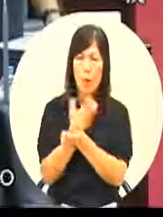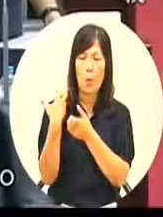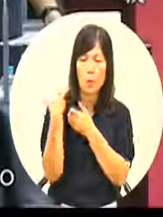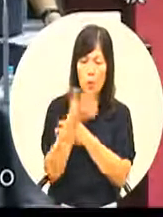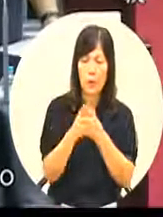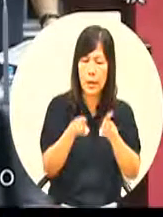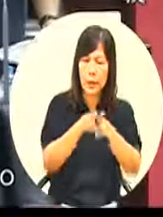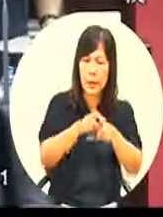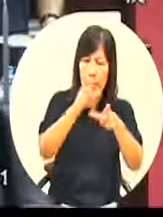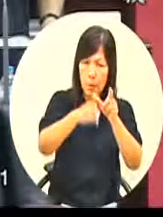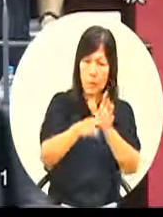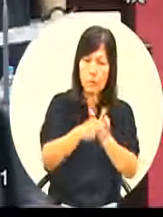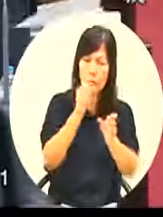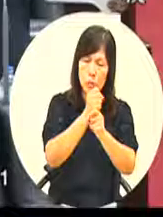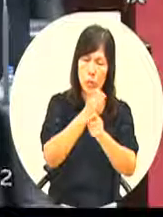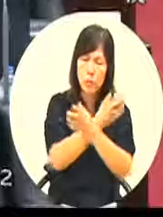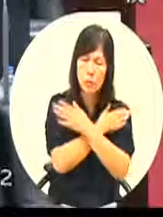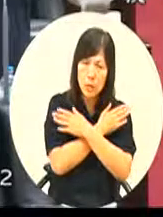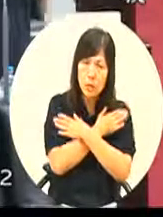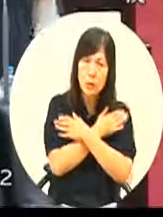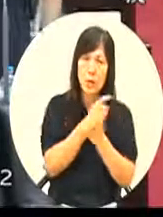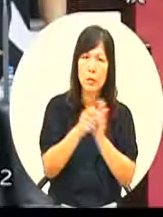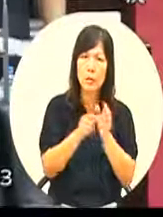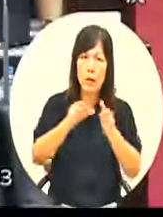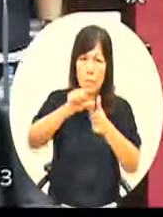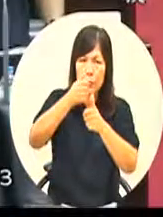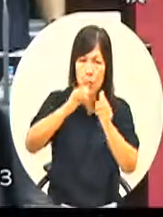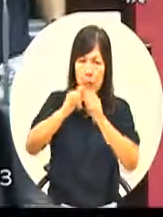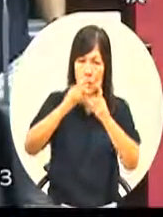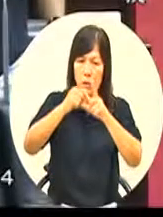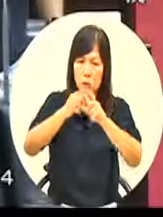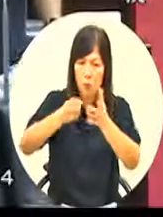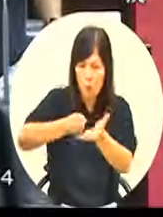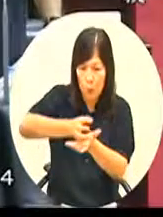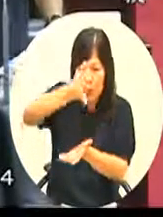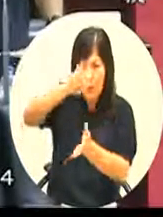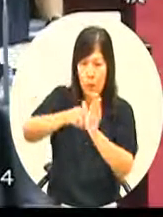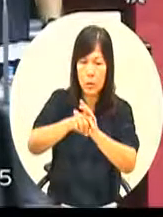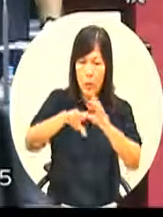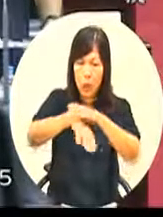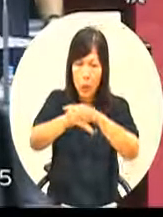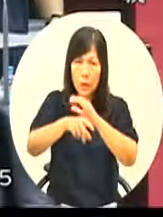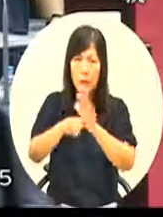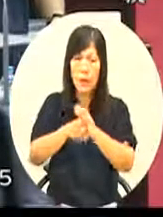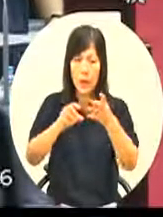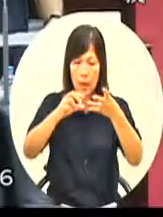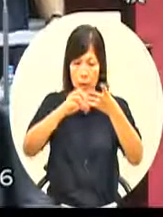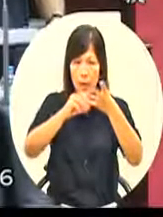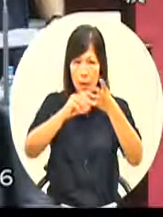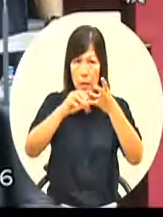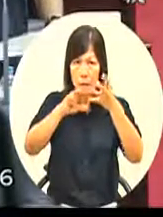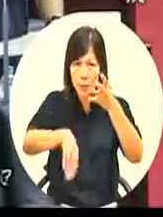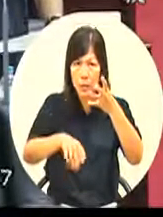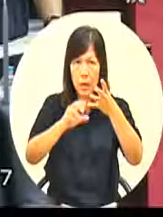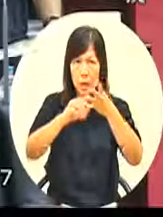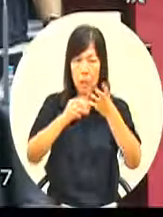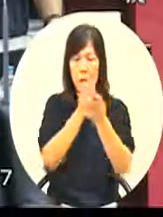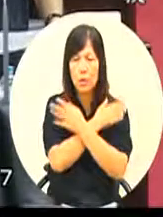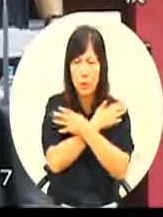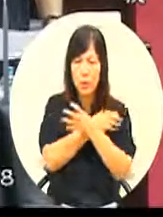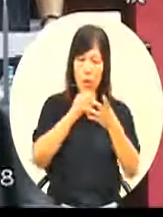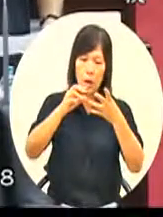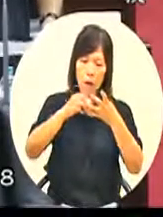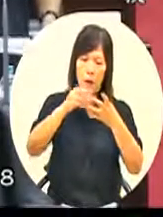讲的这个五甲社区的这个整个大楼这个空间哈，除了一楼的幼托，那